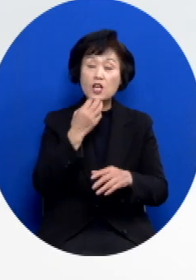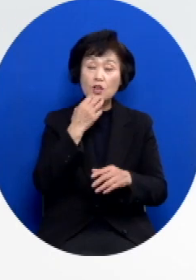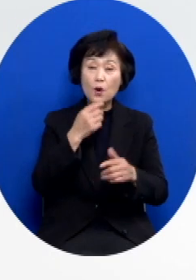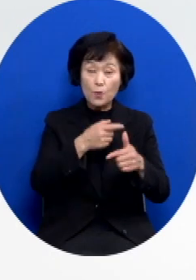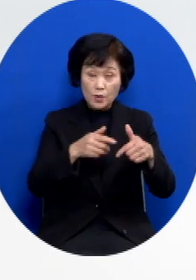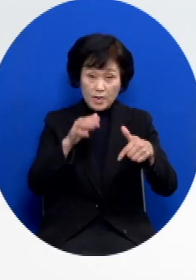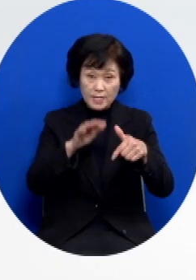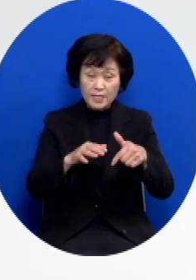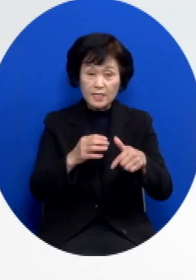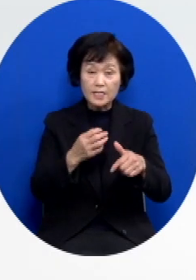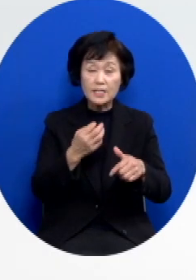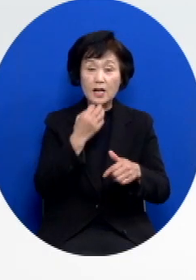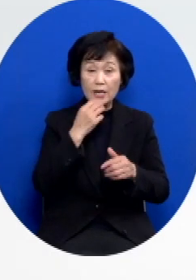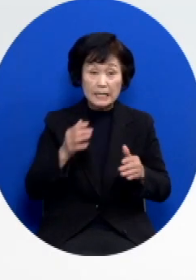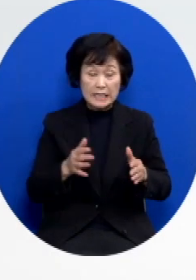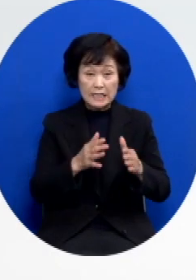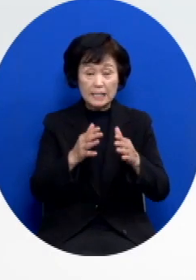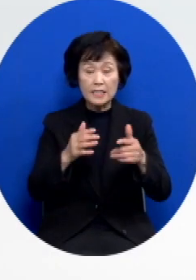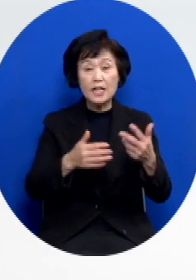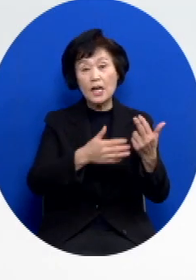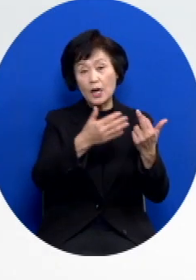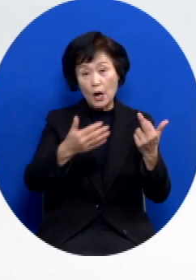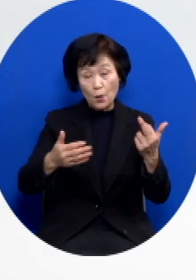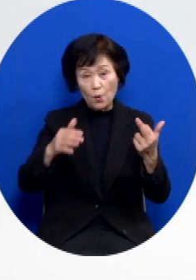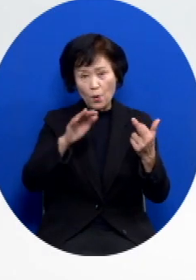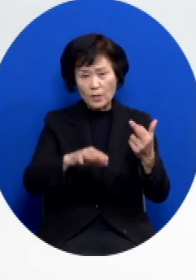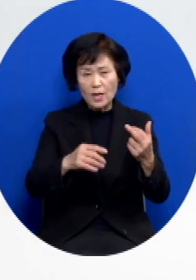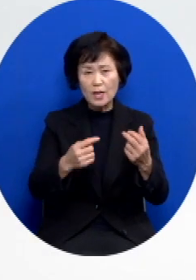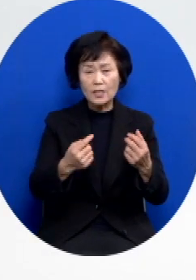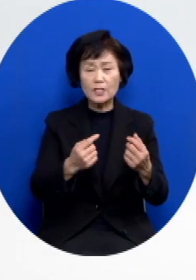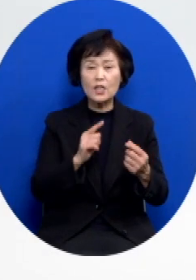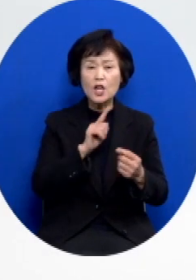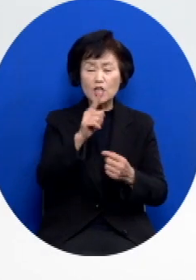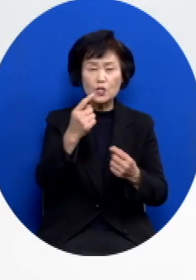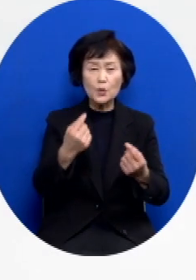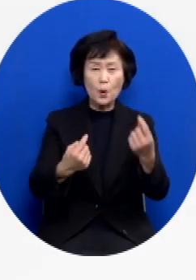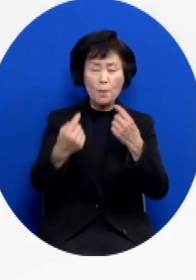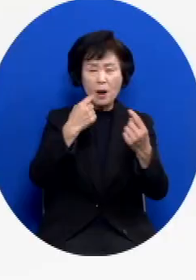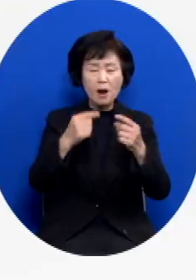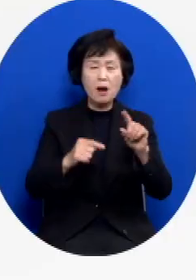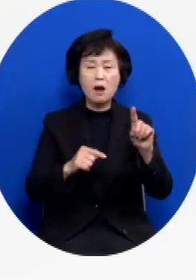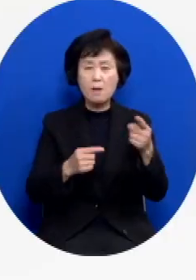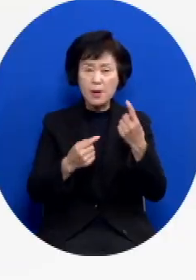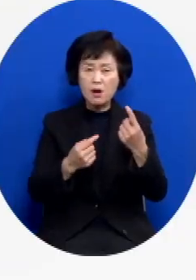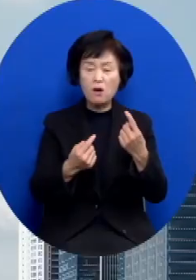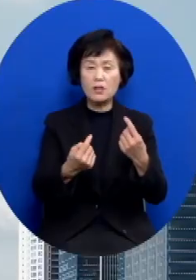인천, 경기, 강원 지역에서 100건이 넘는 신고가 접수됐다고 밝혔습니다.